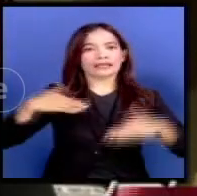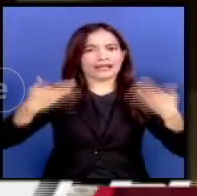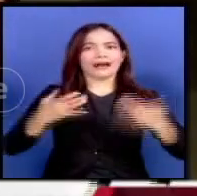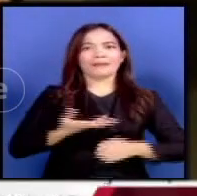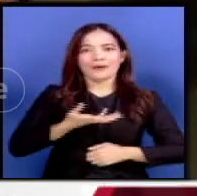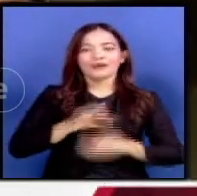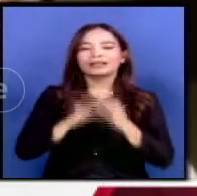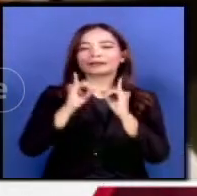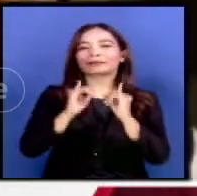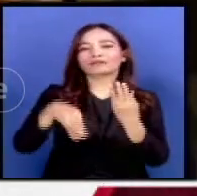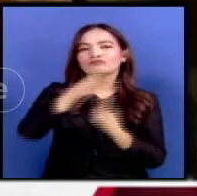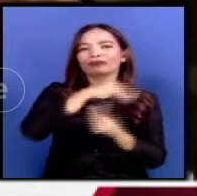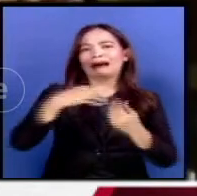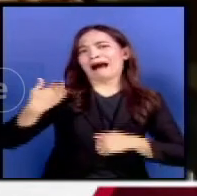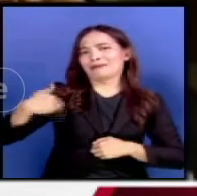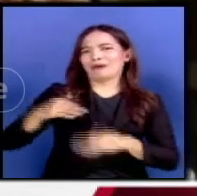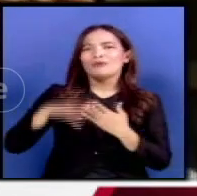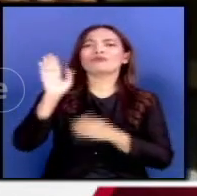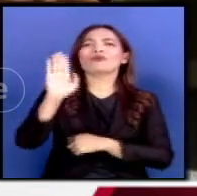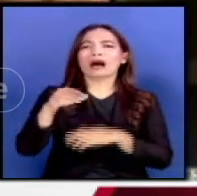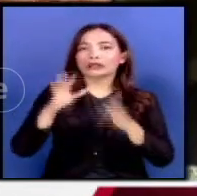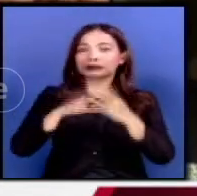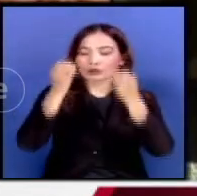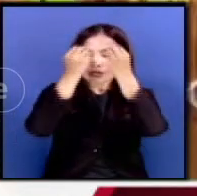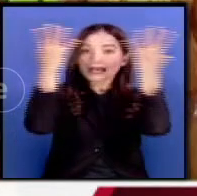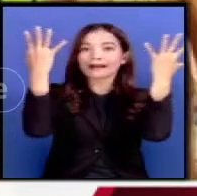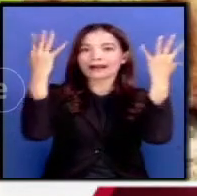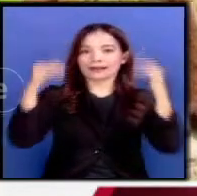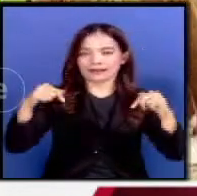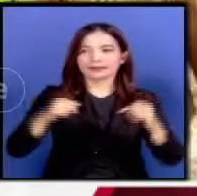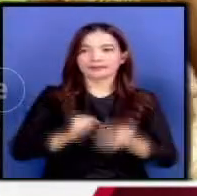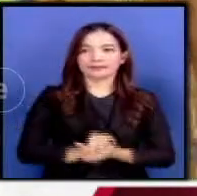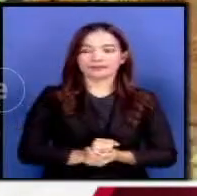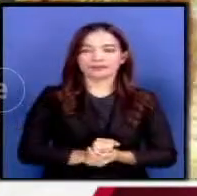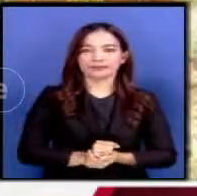berhaji dan tidak ingin pulang. Jadi dia sudah sadar kondisi saat ini.